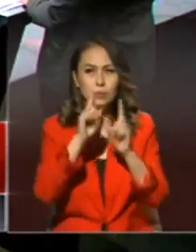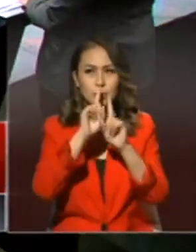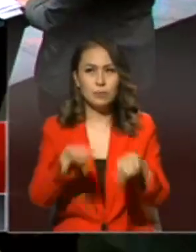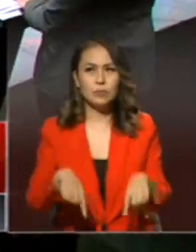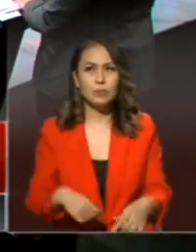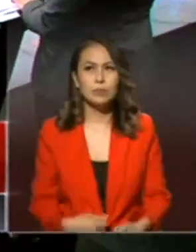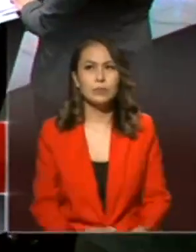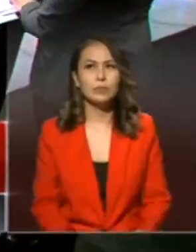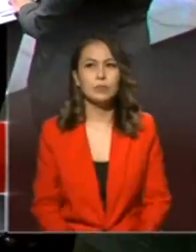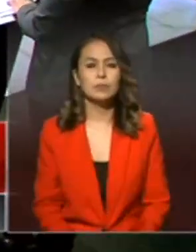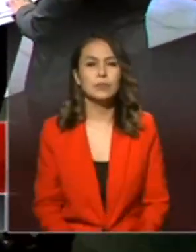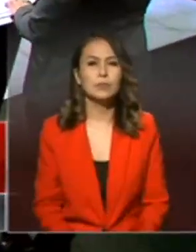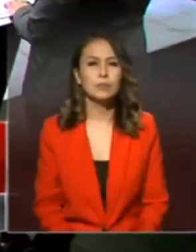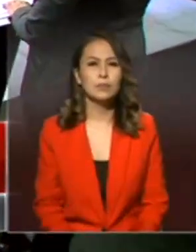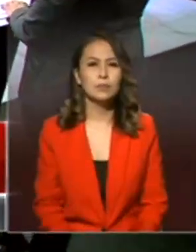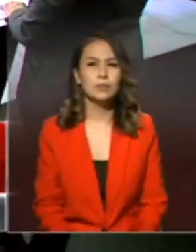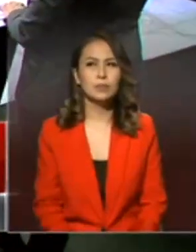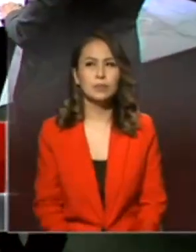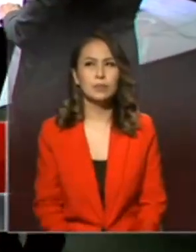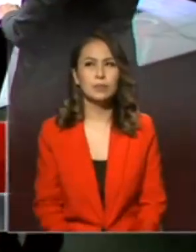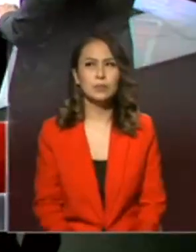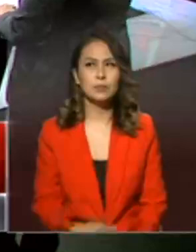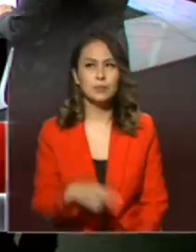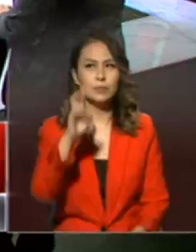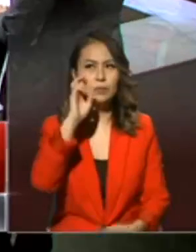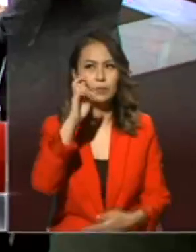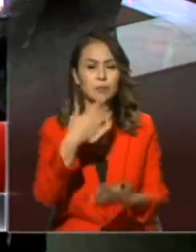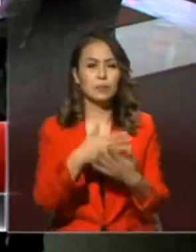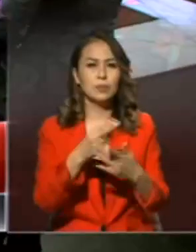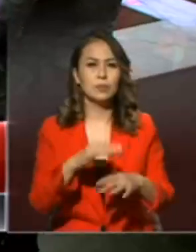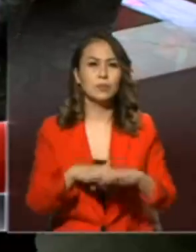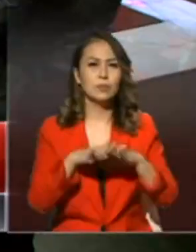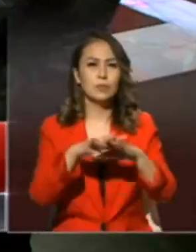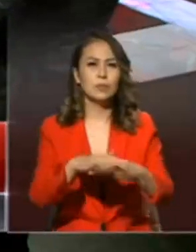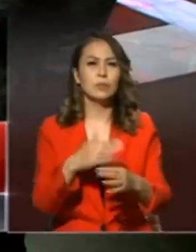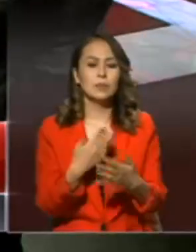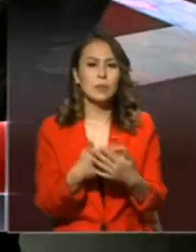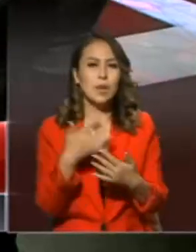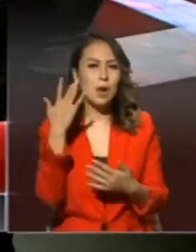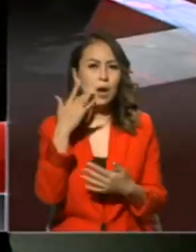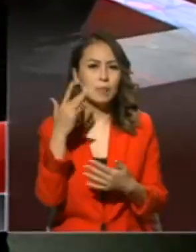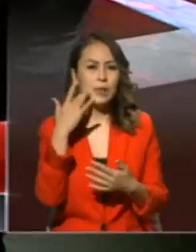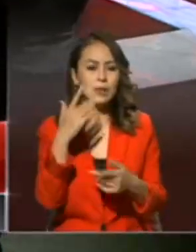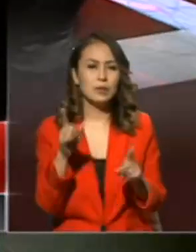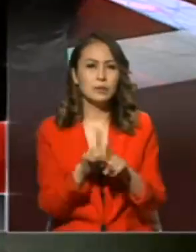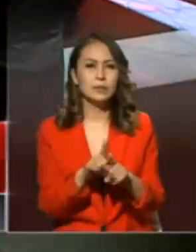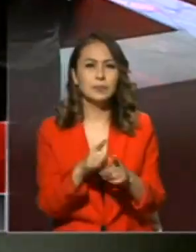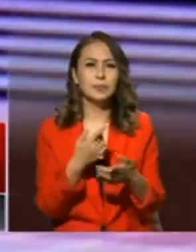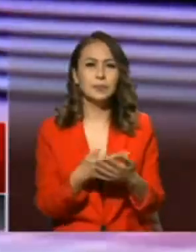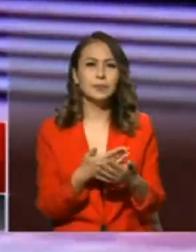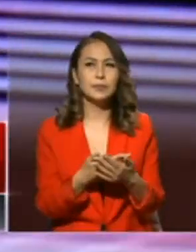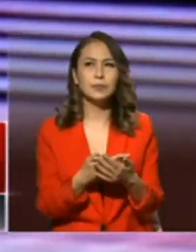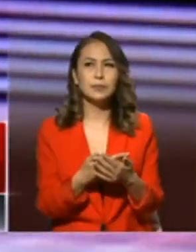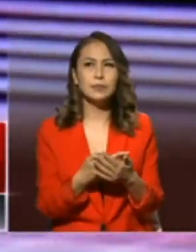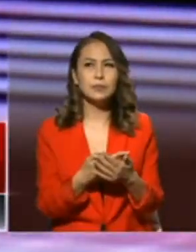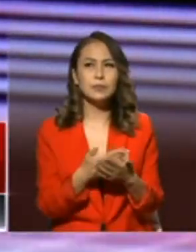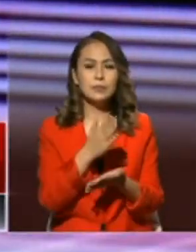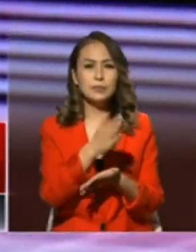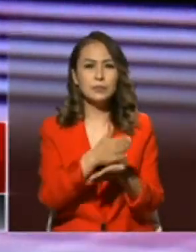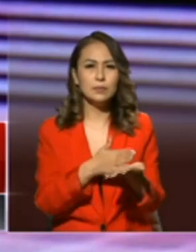бермейді. Олар қорға аударады. Мен Америка жағдайын айтам, Американы жағдайын. Америкада жаңағыдай соның бір